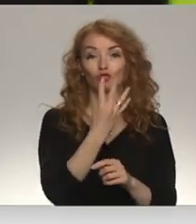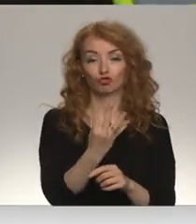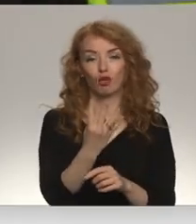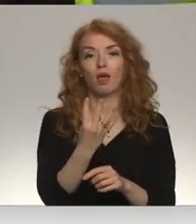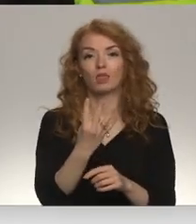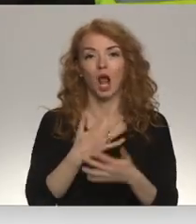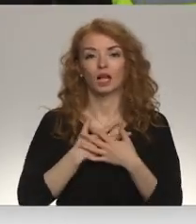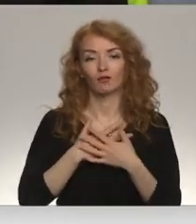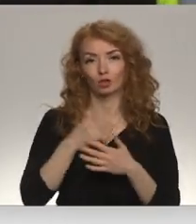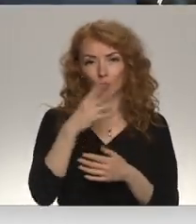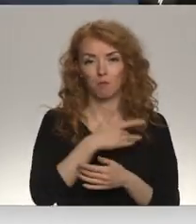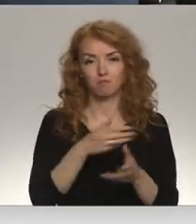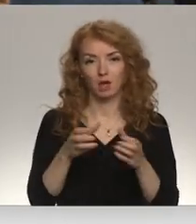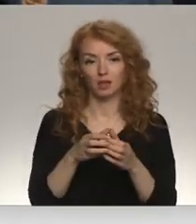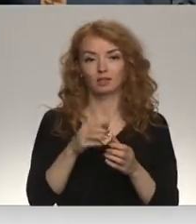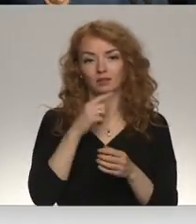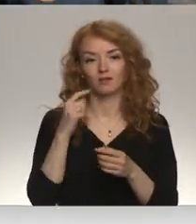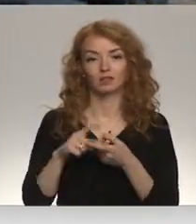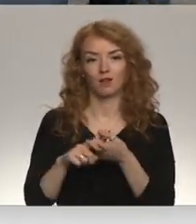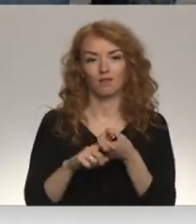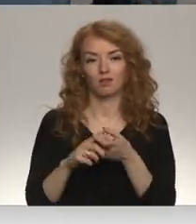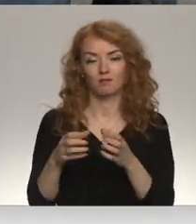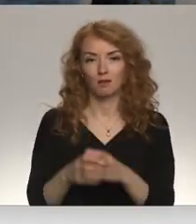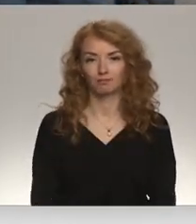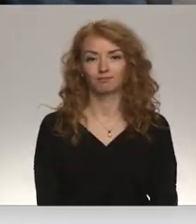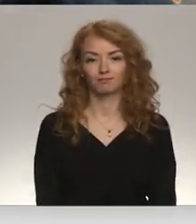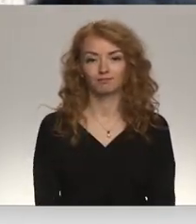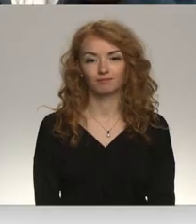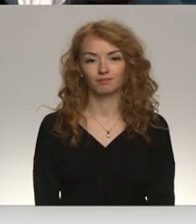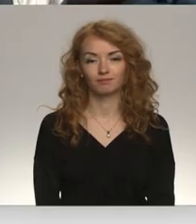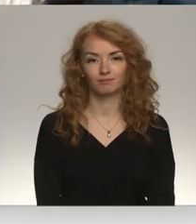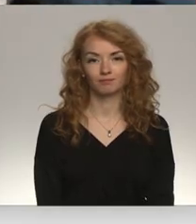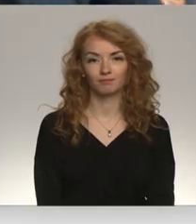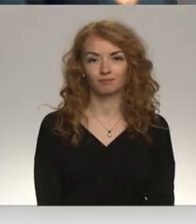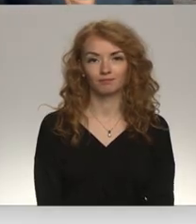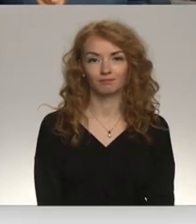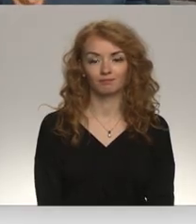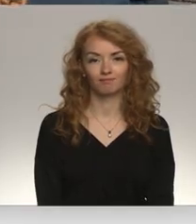Savienības aktīvistus par nesankcionētu piketu. Ģirds Zvirbulis, Aigars Kovaļevskis, Olofs Peršavics, Latvijas televīzija.